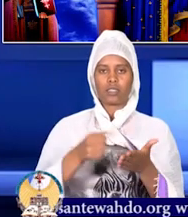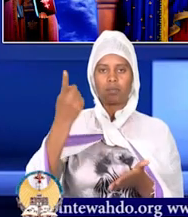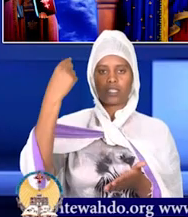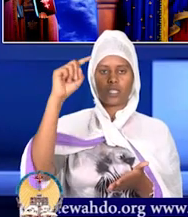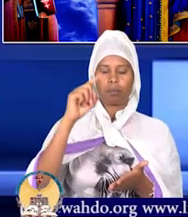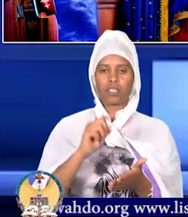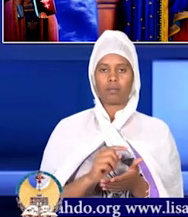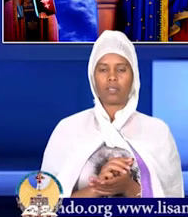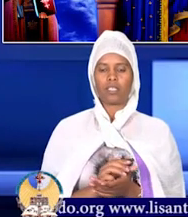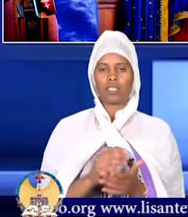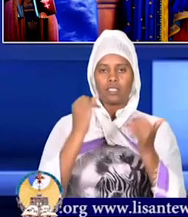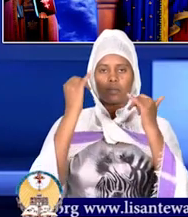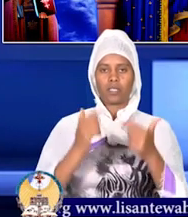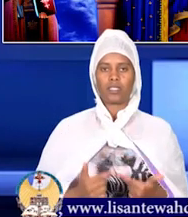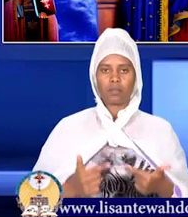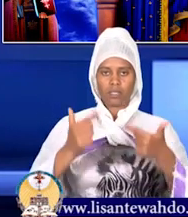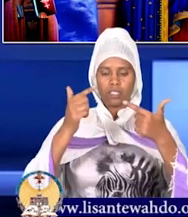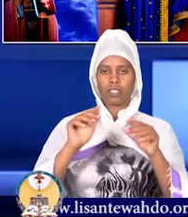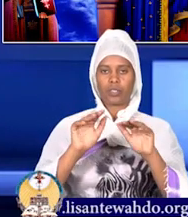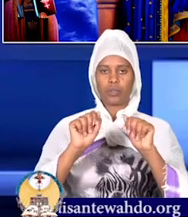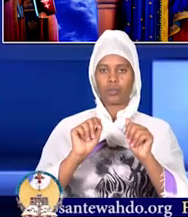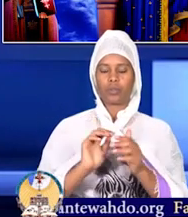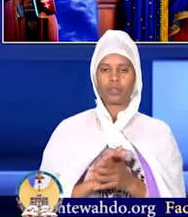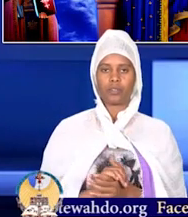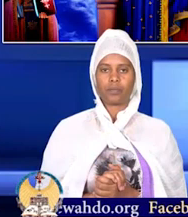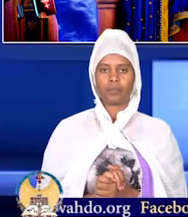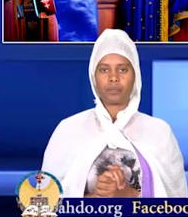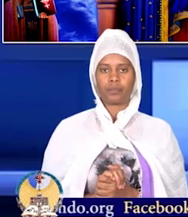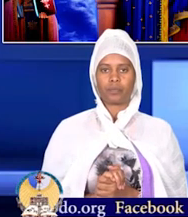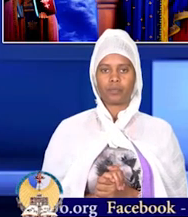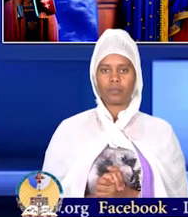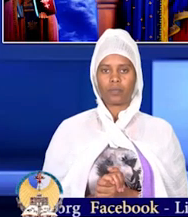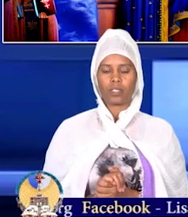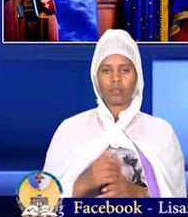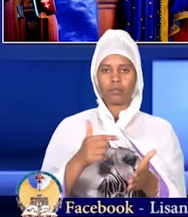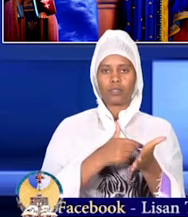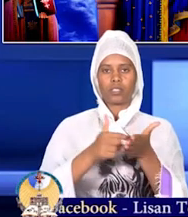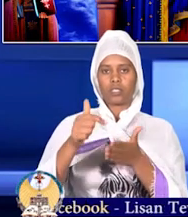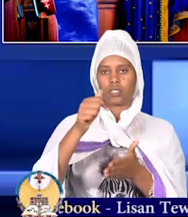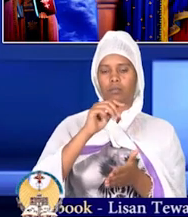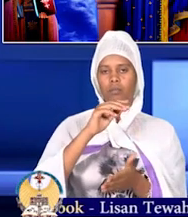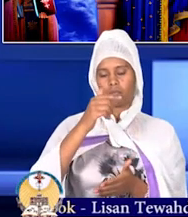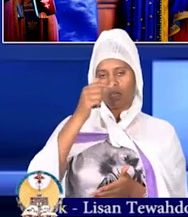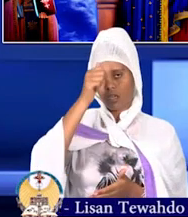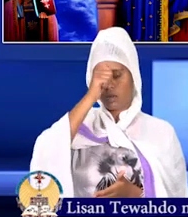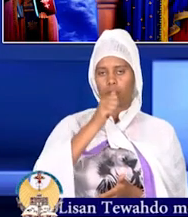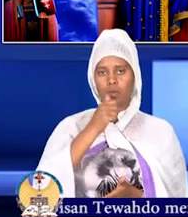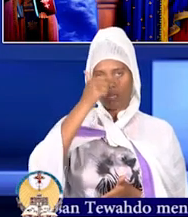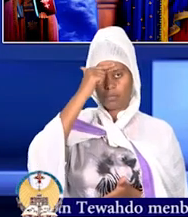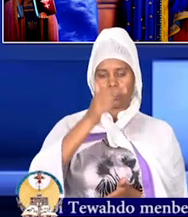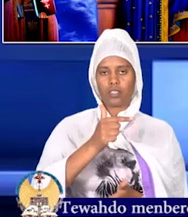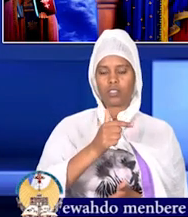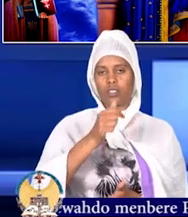ዘጽንሓና ስም እግዚአብሔር ኣምላኽና ዝኸበረን ዝተመስገነን ይኹን። ብስም ኣብ